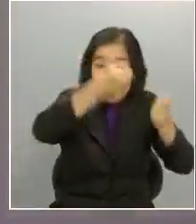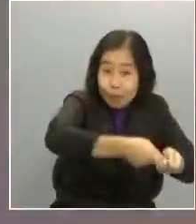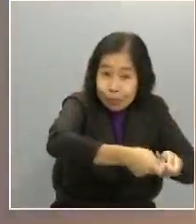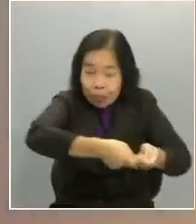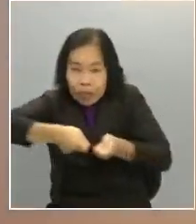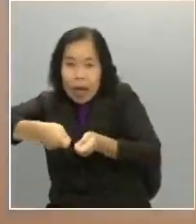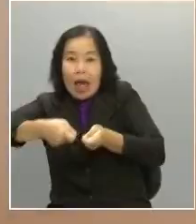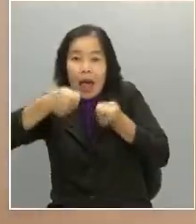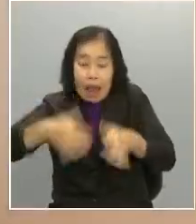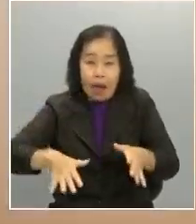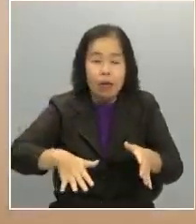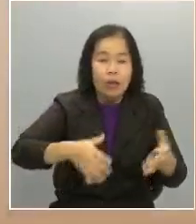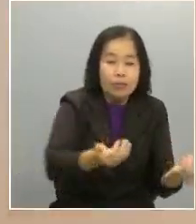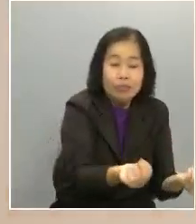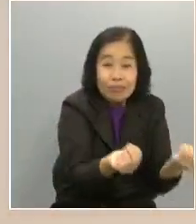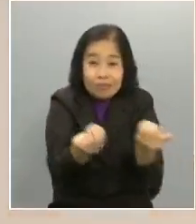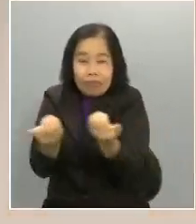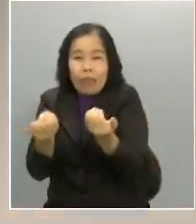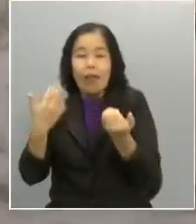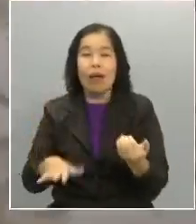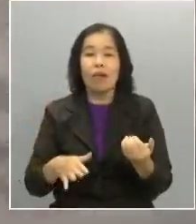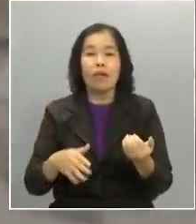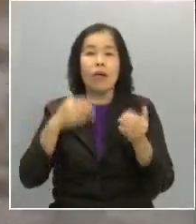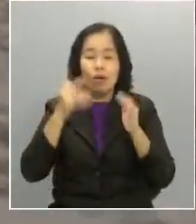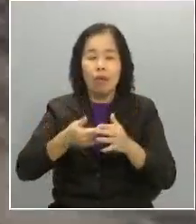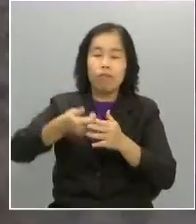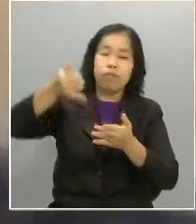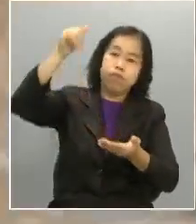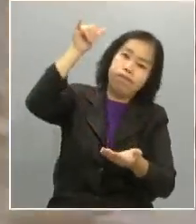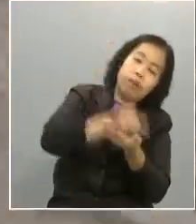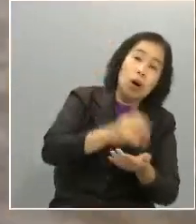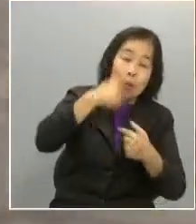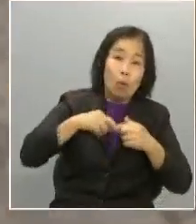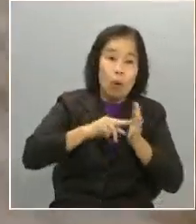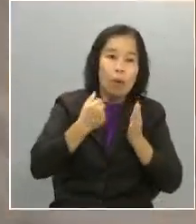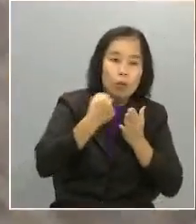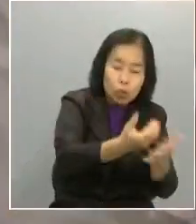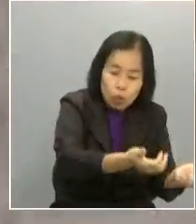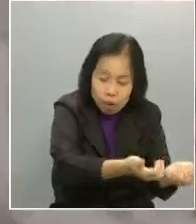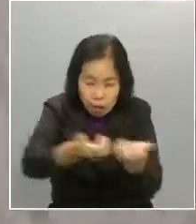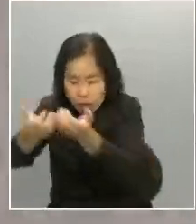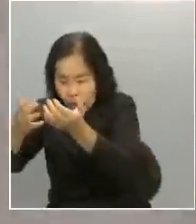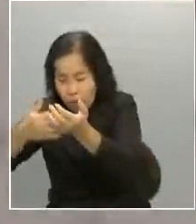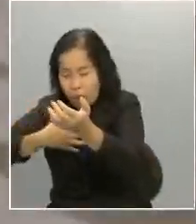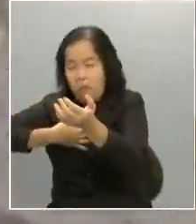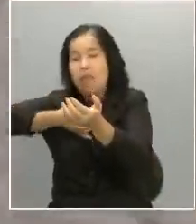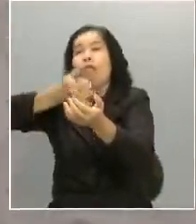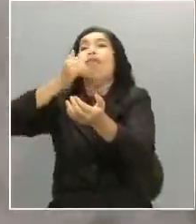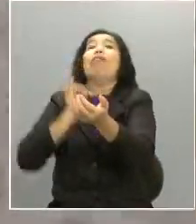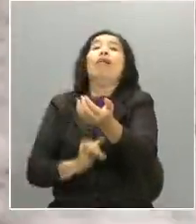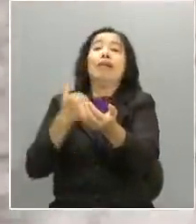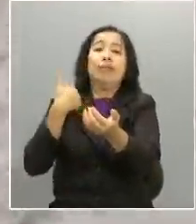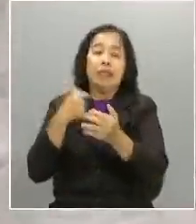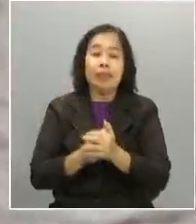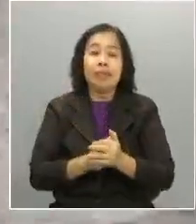ไฟดูดขึ้นมาได้ตัวน้องพลเมืองดีที่เข้าไปช่วยเนี่ยสุดเลยนะฮะ ค่ะ สุดลงไปเลยนี่คือภาพของเด็กชาย